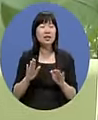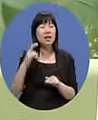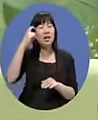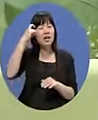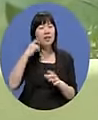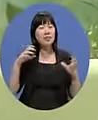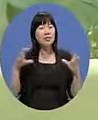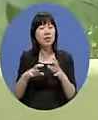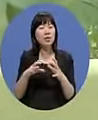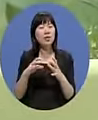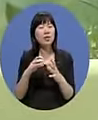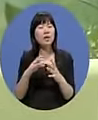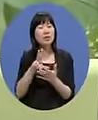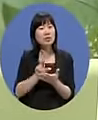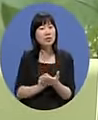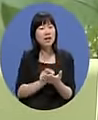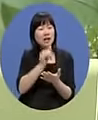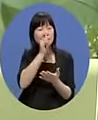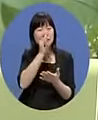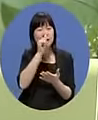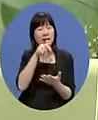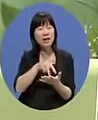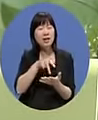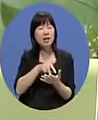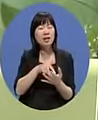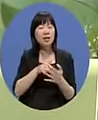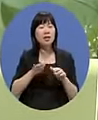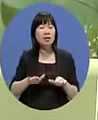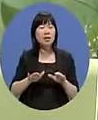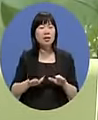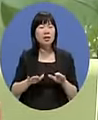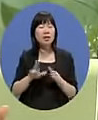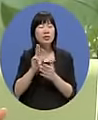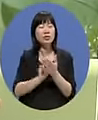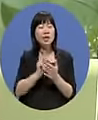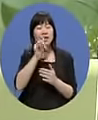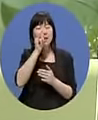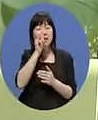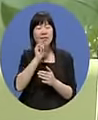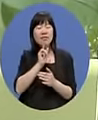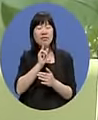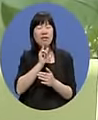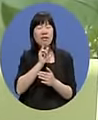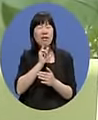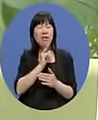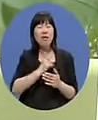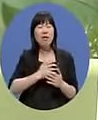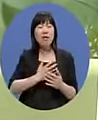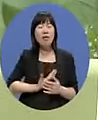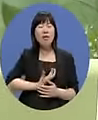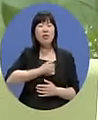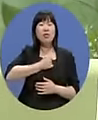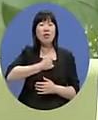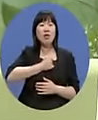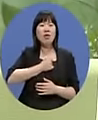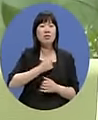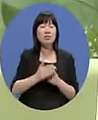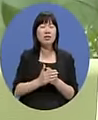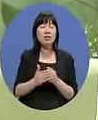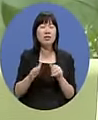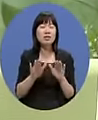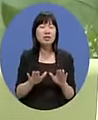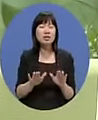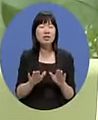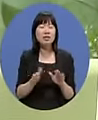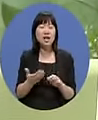감각 통합에 문제가 있다라는 부분인데, 네. 사실은 이제 뭐 문제가 있다 그러면 물컥 그냥 가슴이 내려앉으실 텐데, 네, 네.